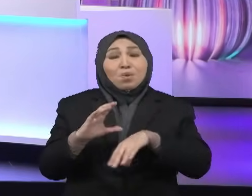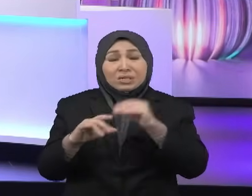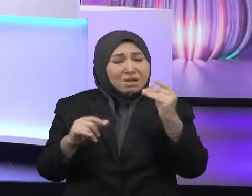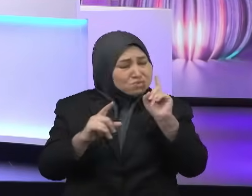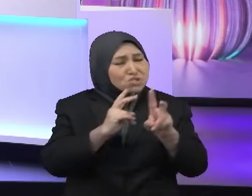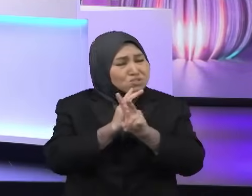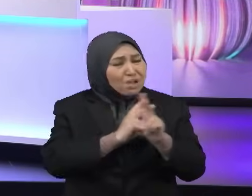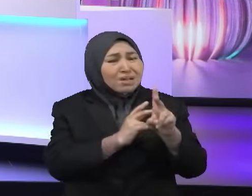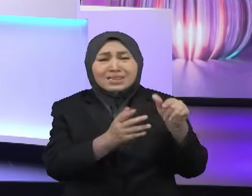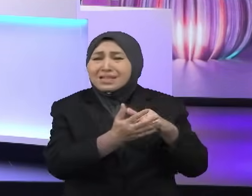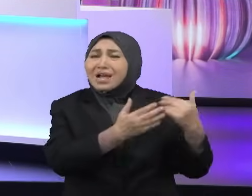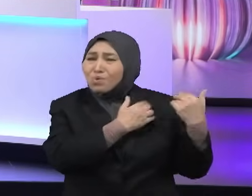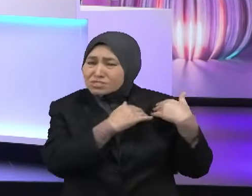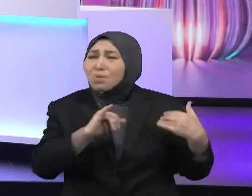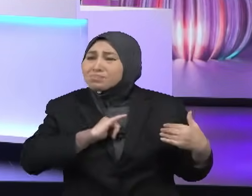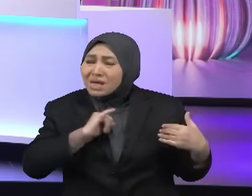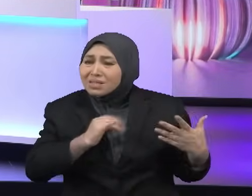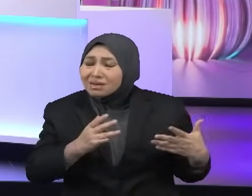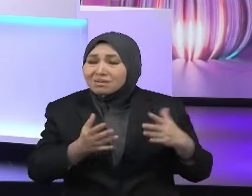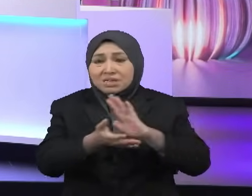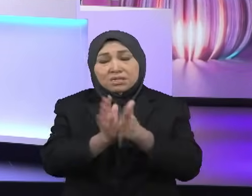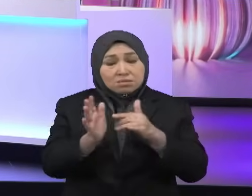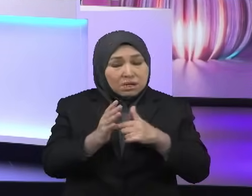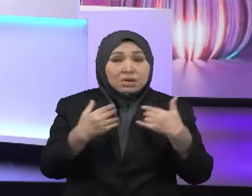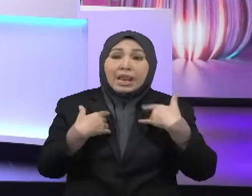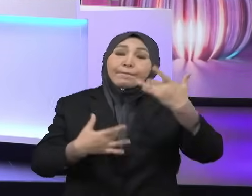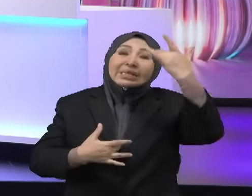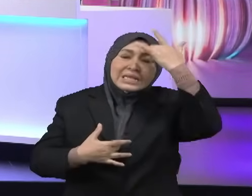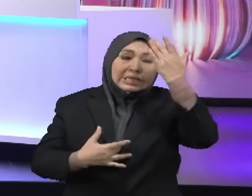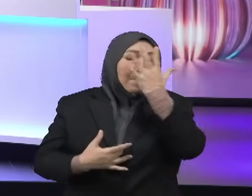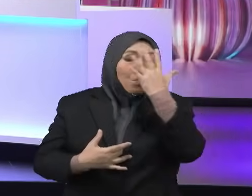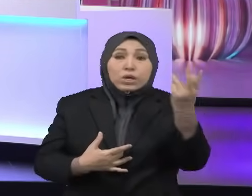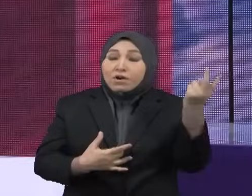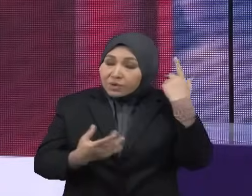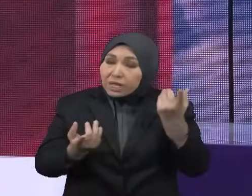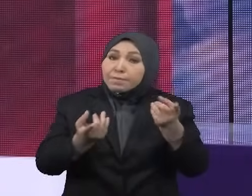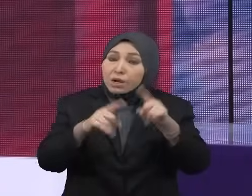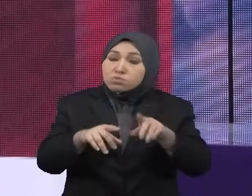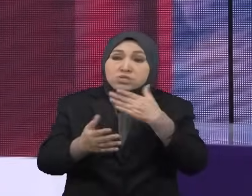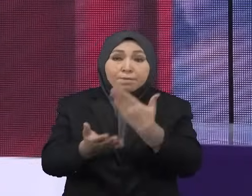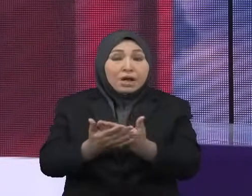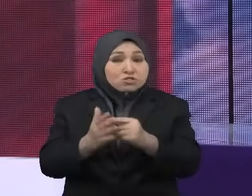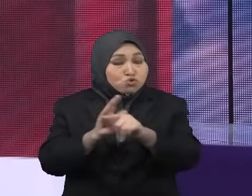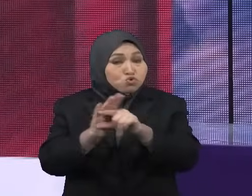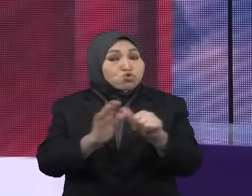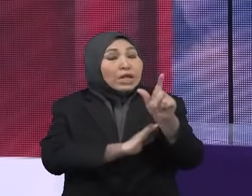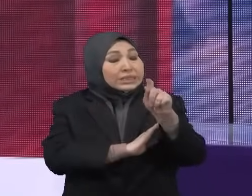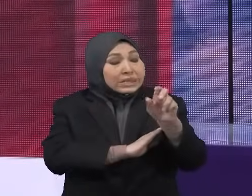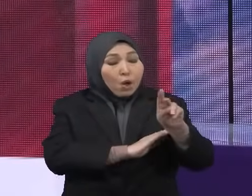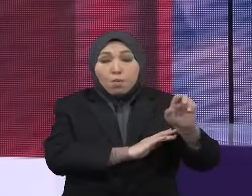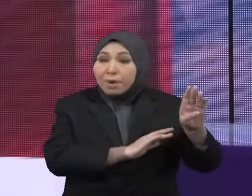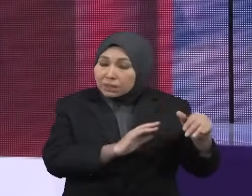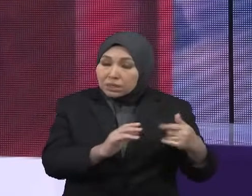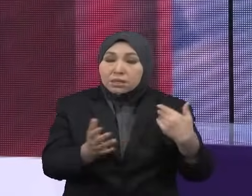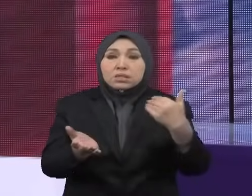jaga. Pasal ini tanggungjawab saya. Maka ini adalah penyakit munafik yang berlaku, sehingga dalam surah At-Taubah nanti kita akan